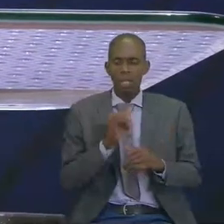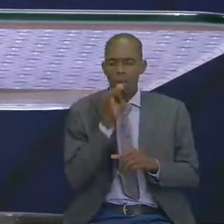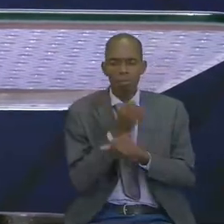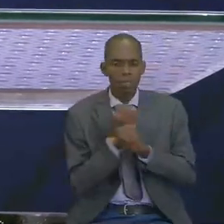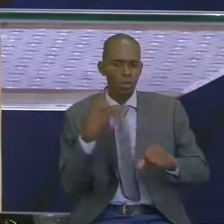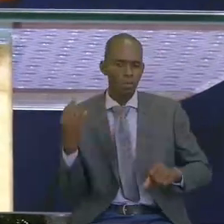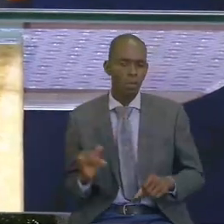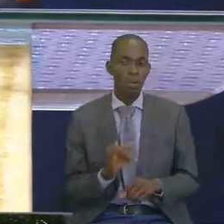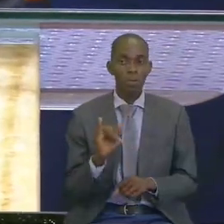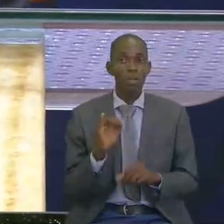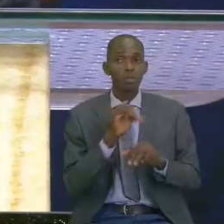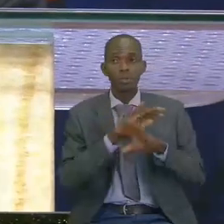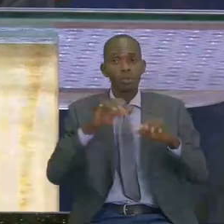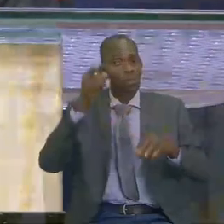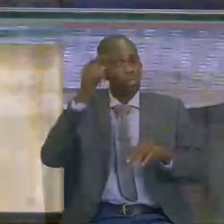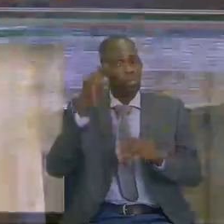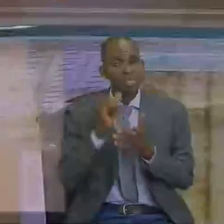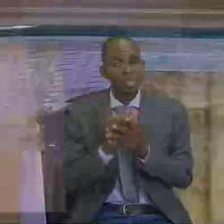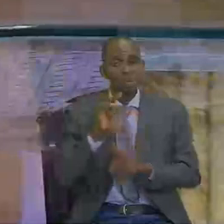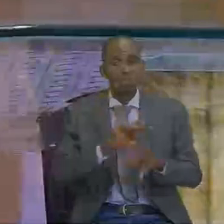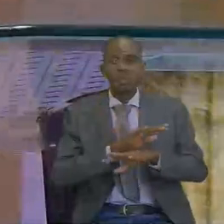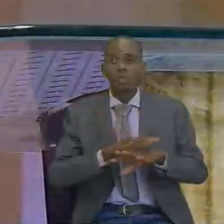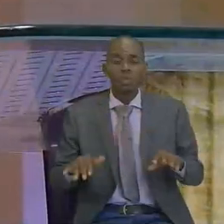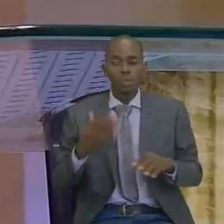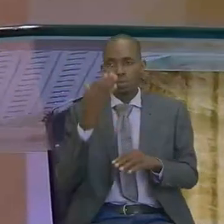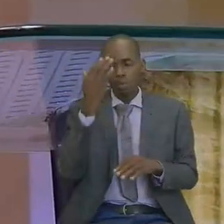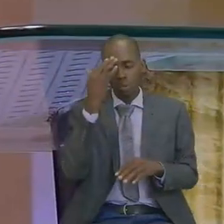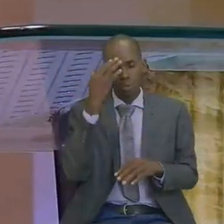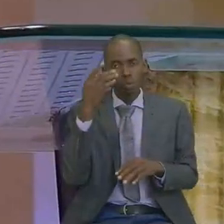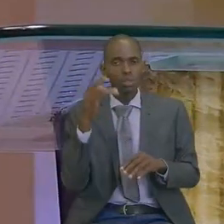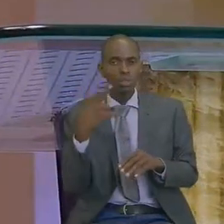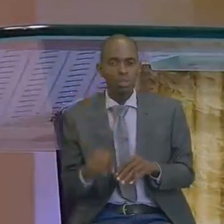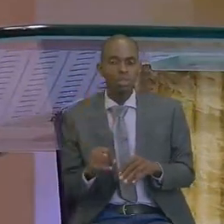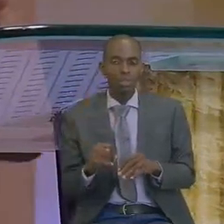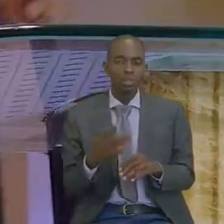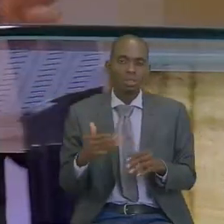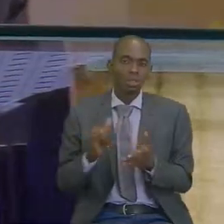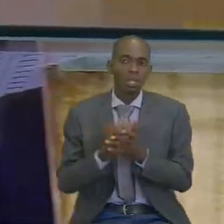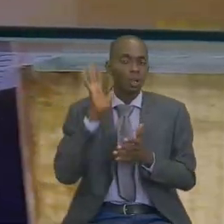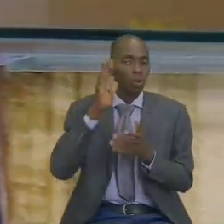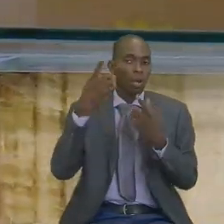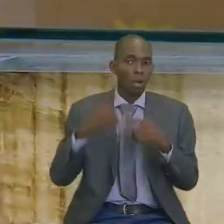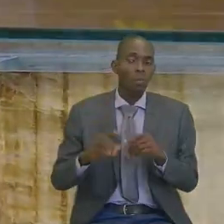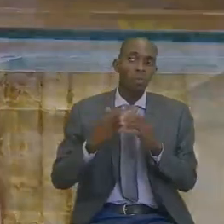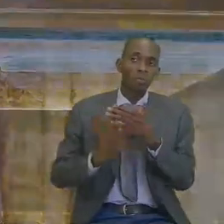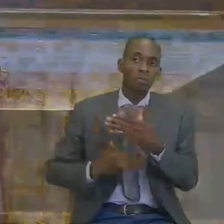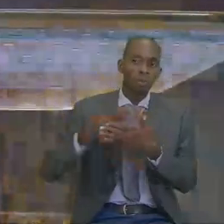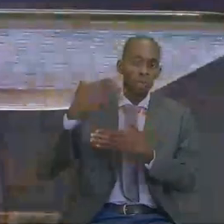Ceux qui ne considèrent pas les signes des temps et qui ne voient pas ce qui est devant nous, ils ne comprennent